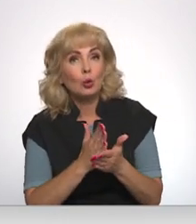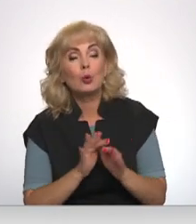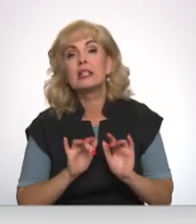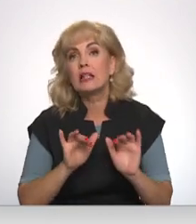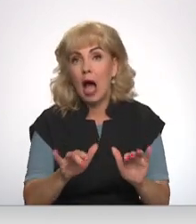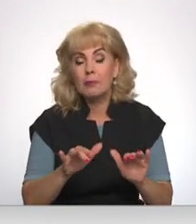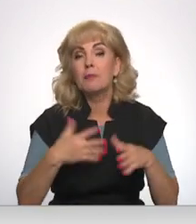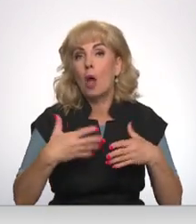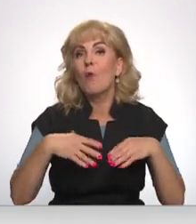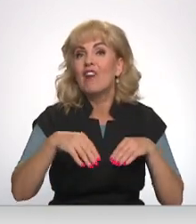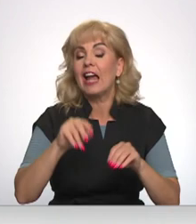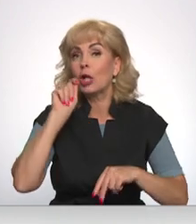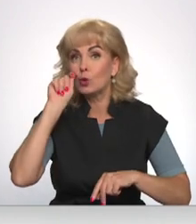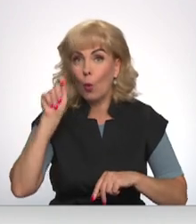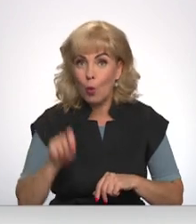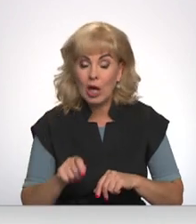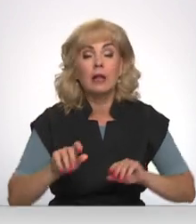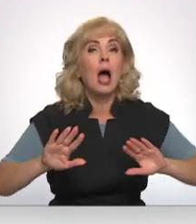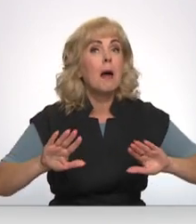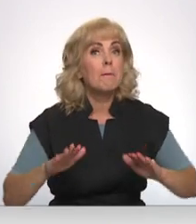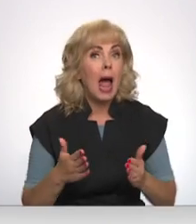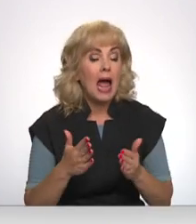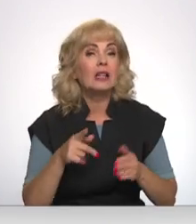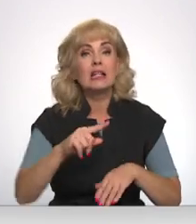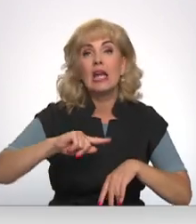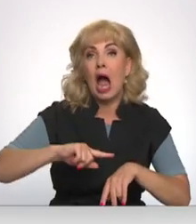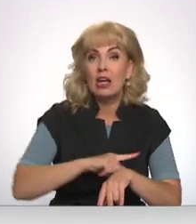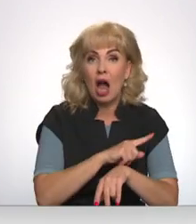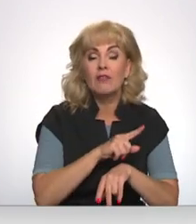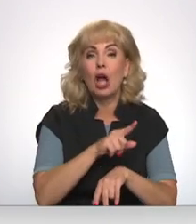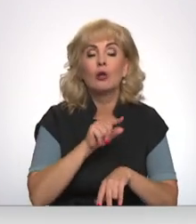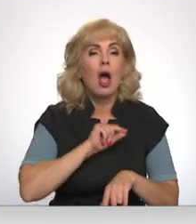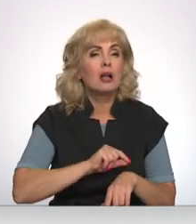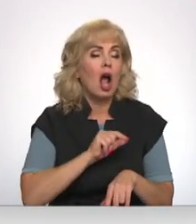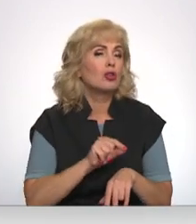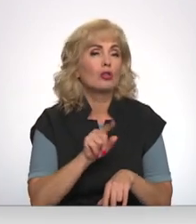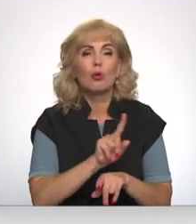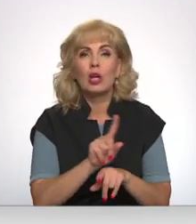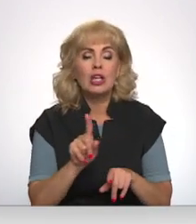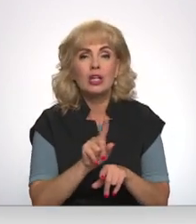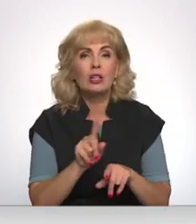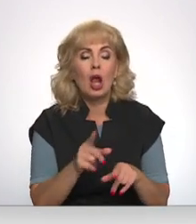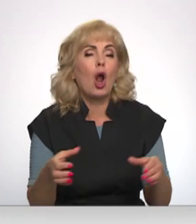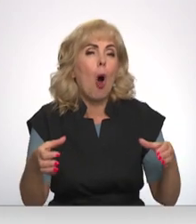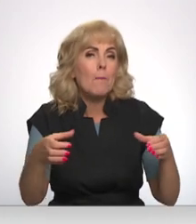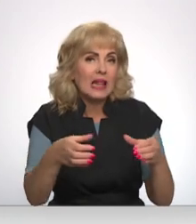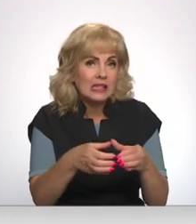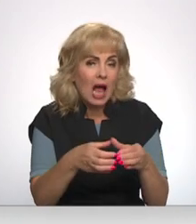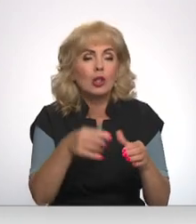ir veiktas Ukrainā, bet tie ievainojumi raksturi ir ārkārtīgi komplicēti. Tur